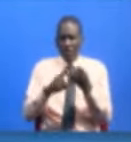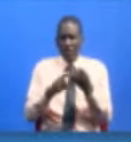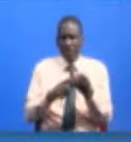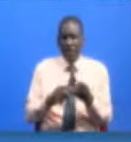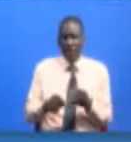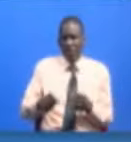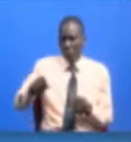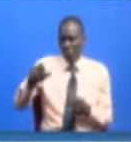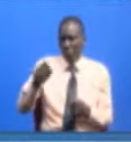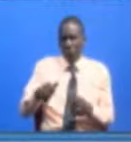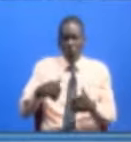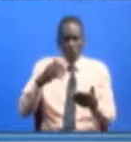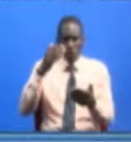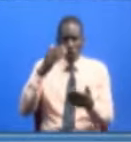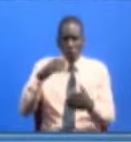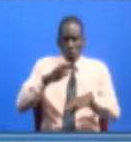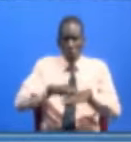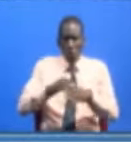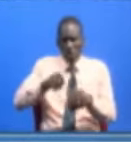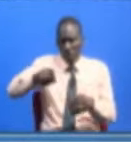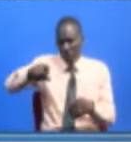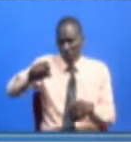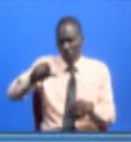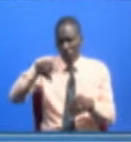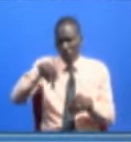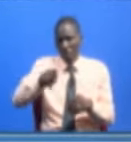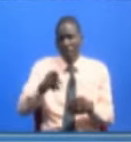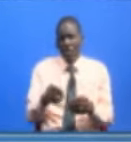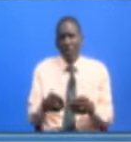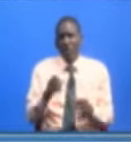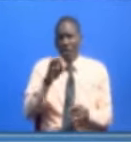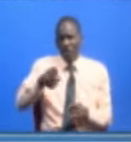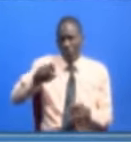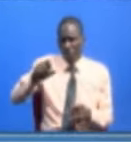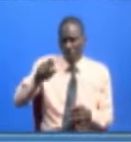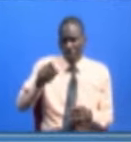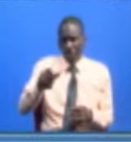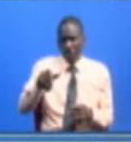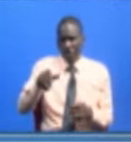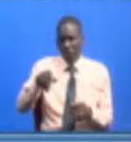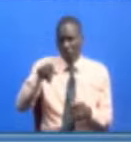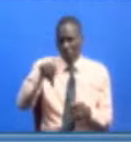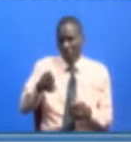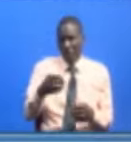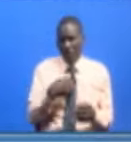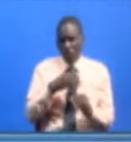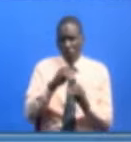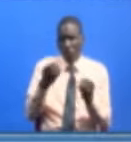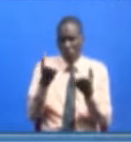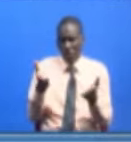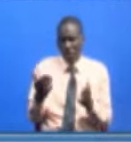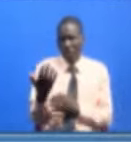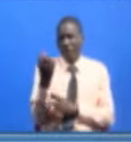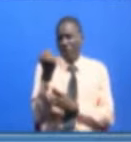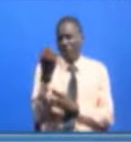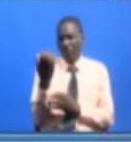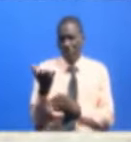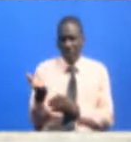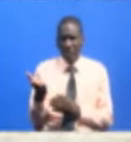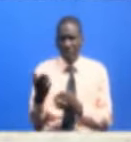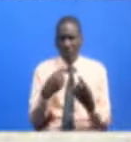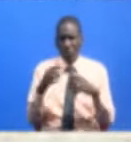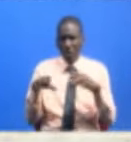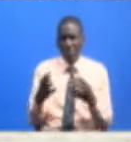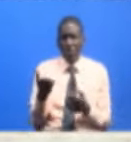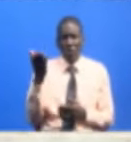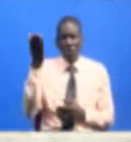ni halali. Na basi mtazamaji, kama mbegu zako hazina hivi vitu vitano hapa mavinne nikizungumzia, nam bila